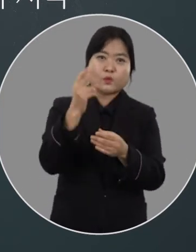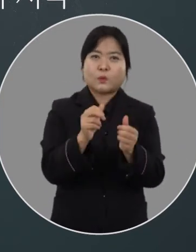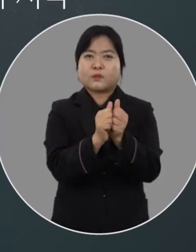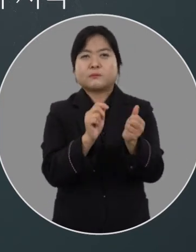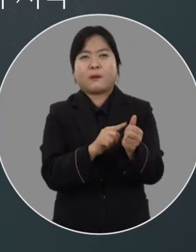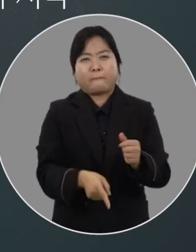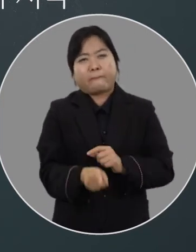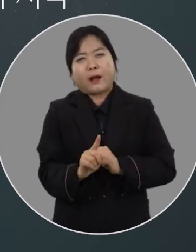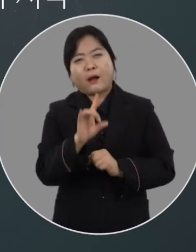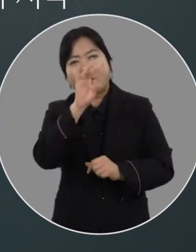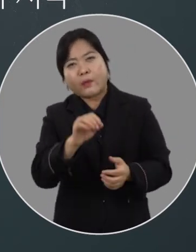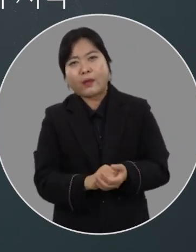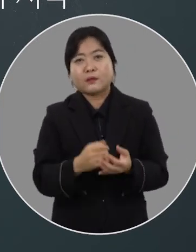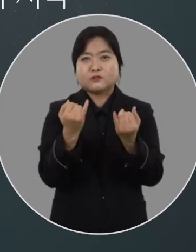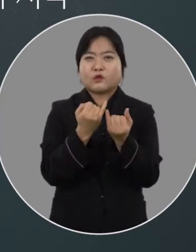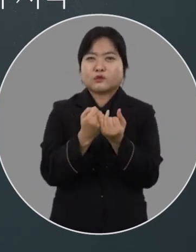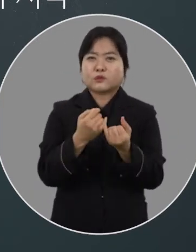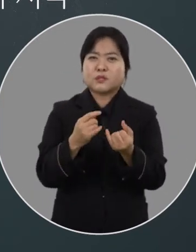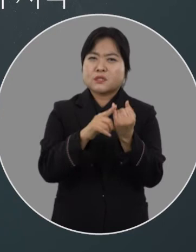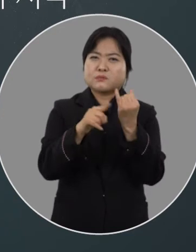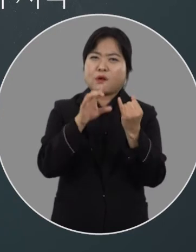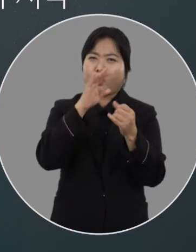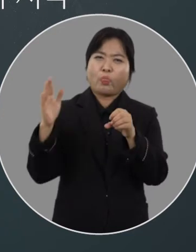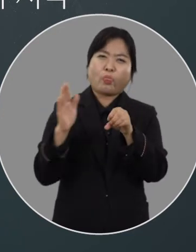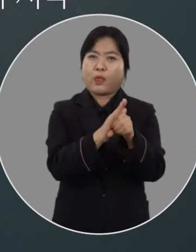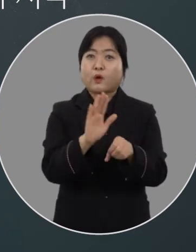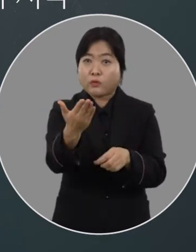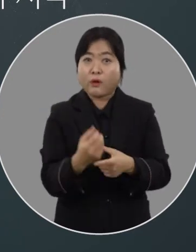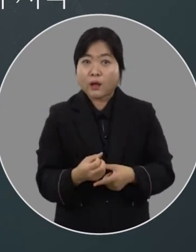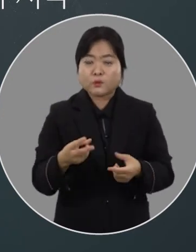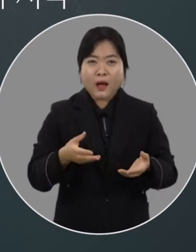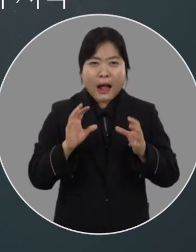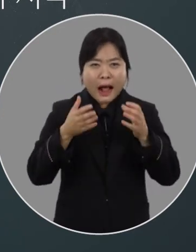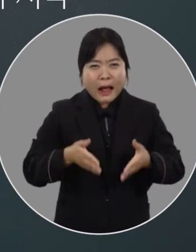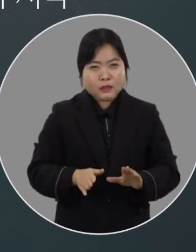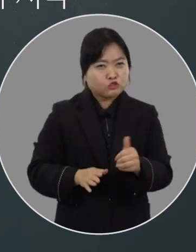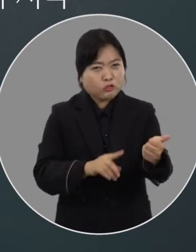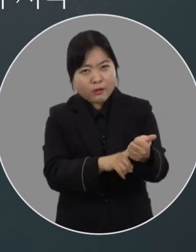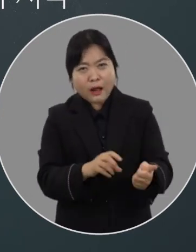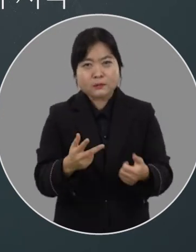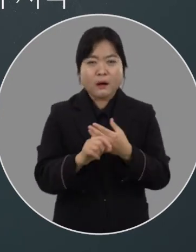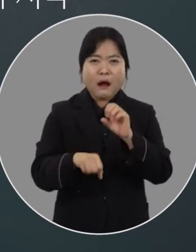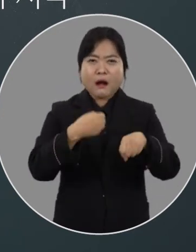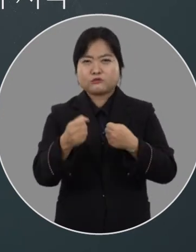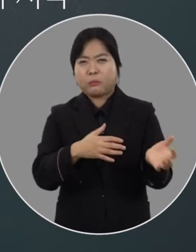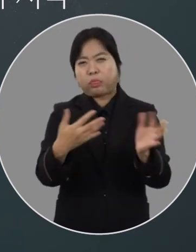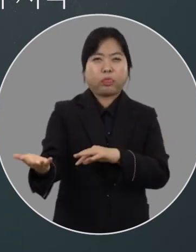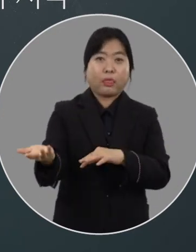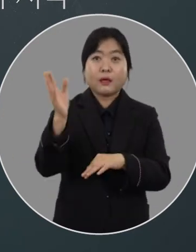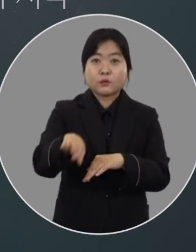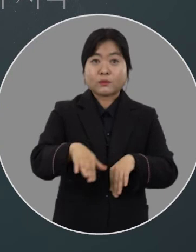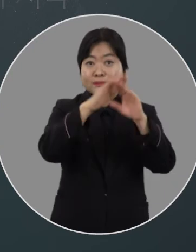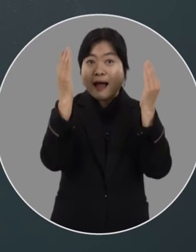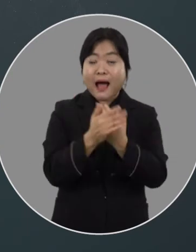어떤 남성의 발기불능이 생기거나 여성이 불림이 되거나 새로 태어나는 아이들이 죽거나 아니면 가축들이 폐사하더라도